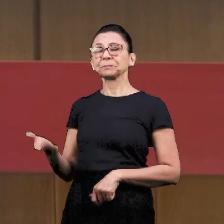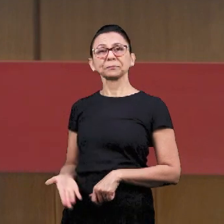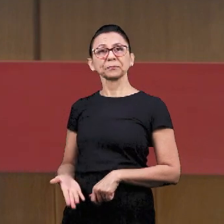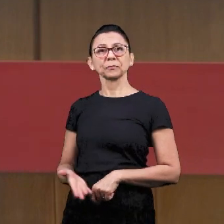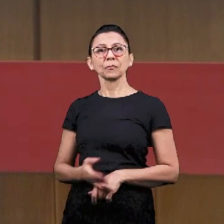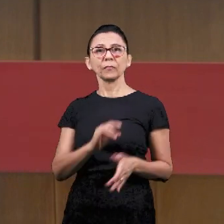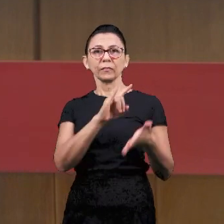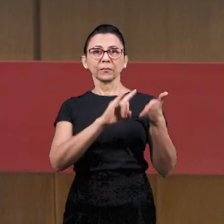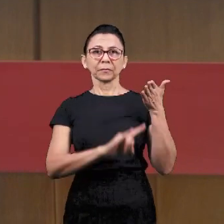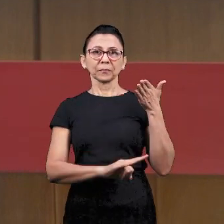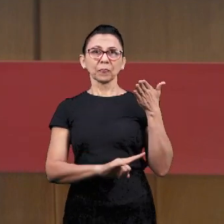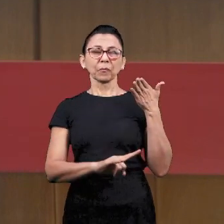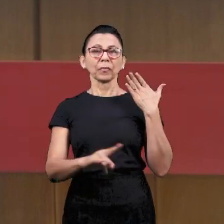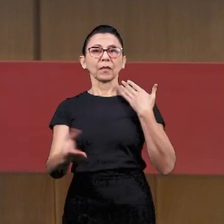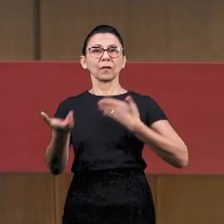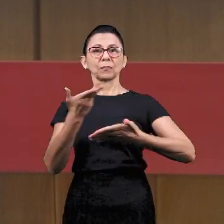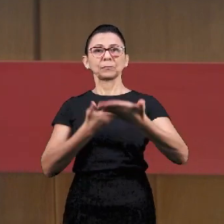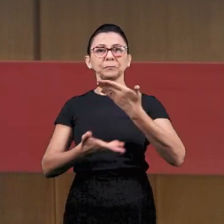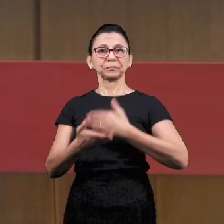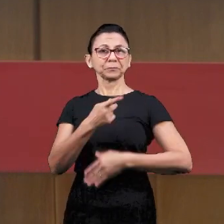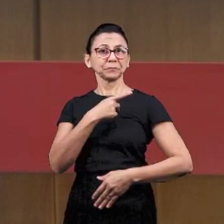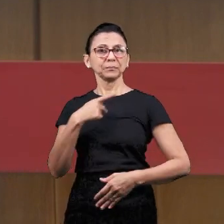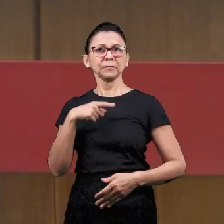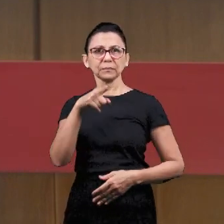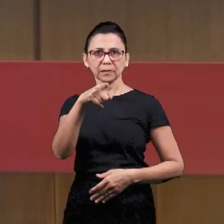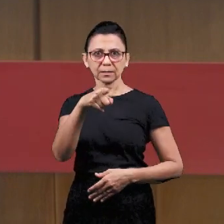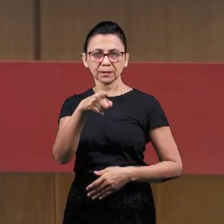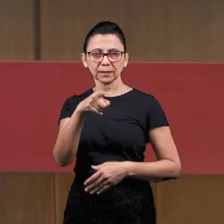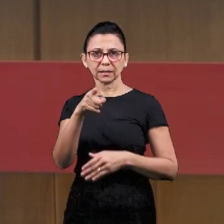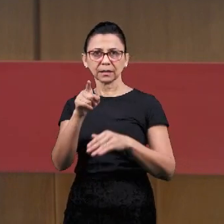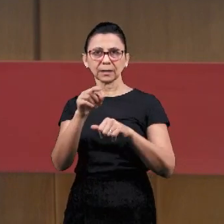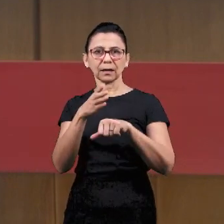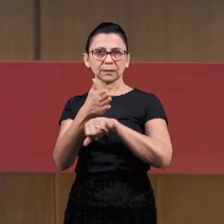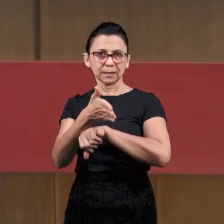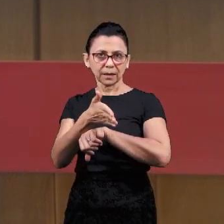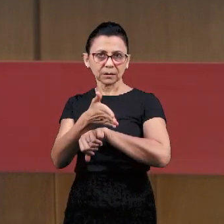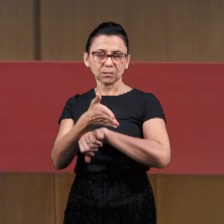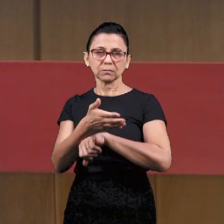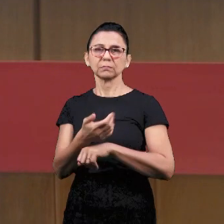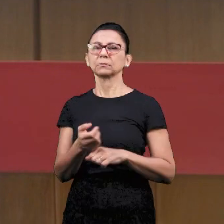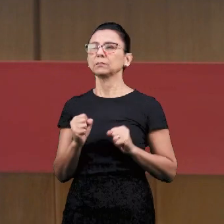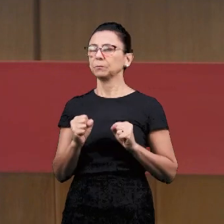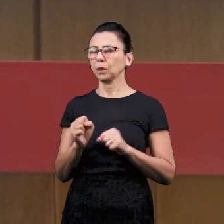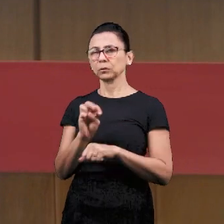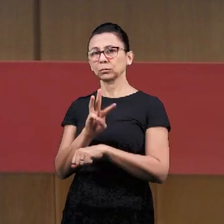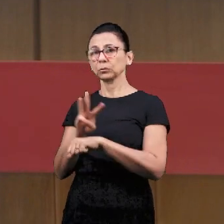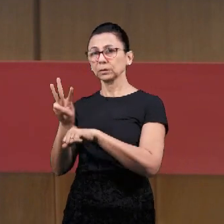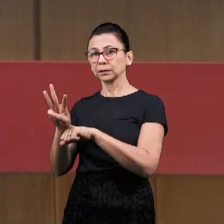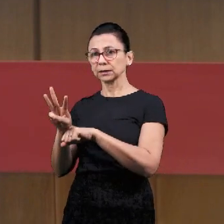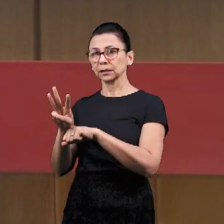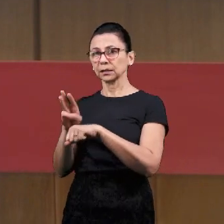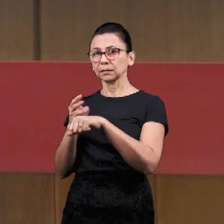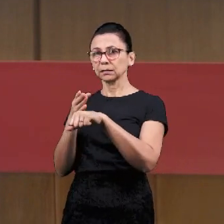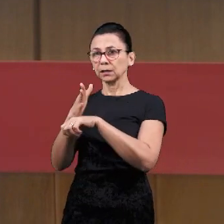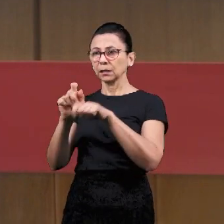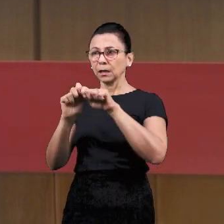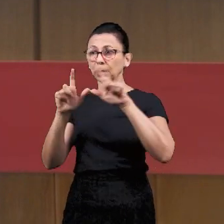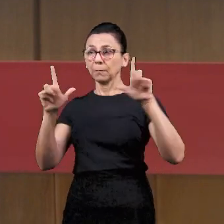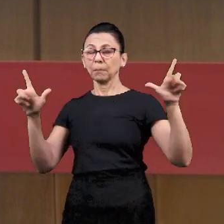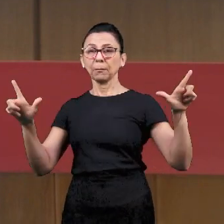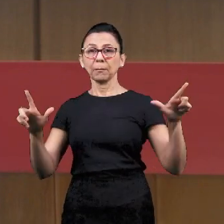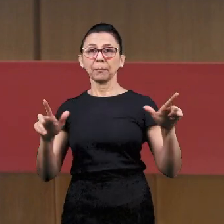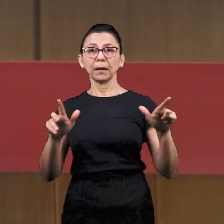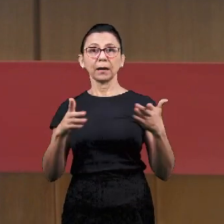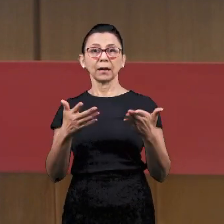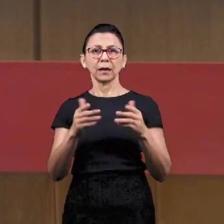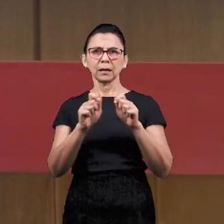divulgué, partagé avec les pasteurs. Vous voulez avoir accès au site de l'Église chrétienne Maranatha, vous allez ouvrir le site. À la